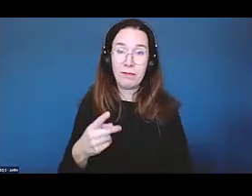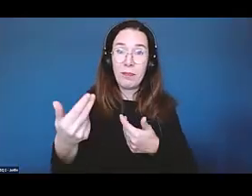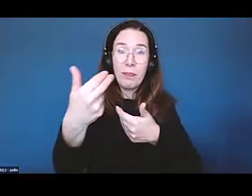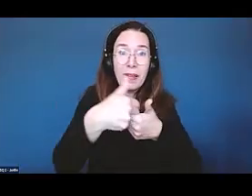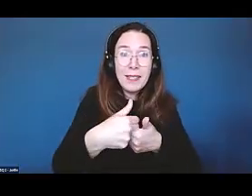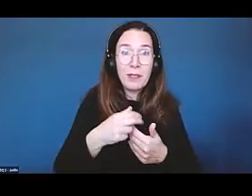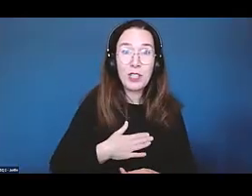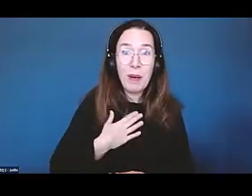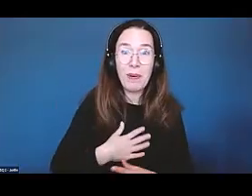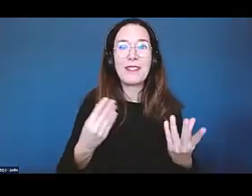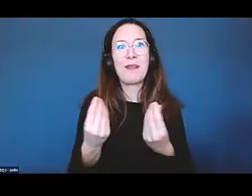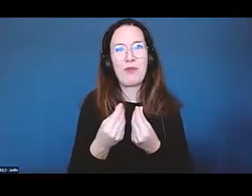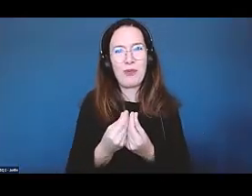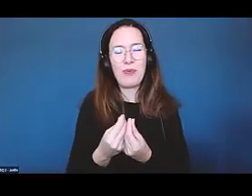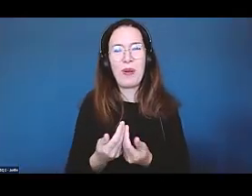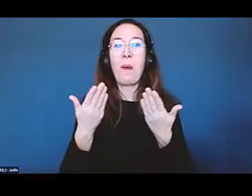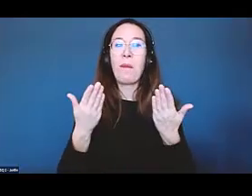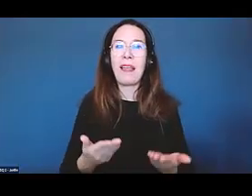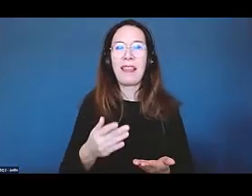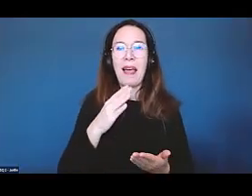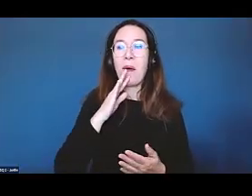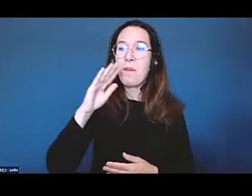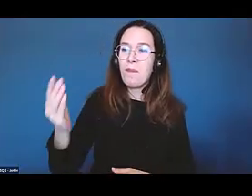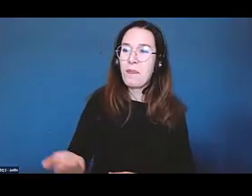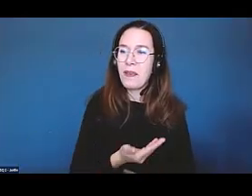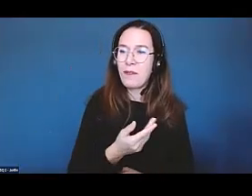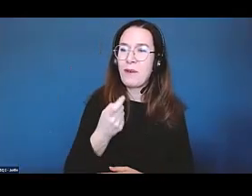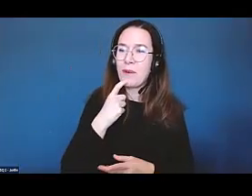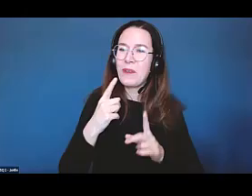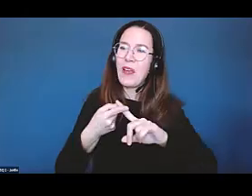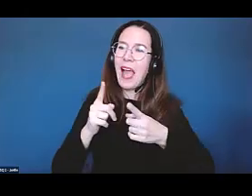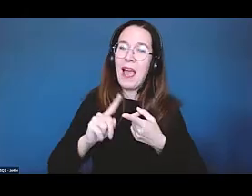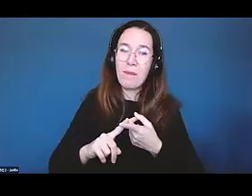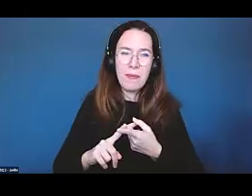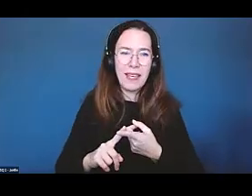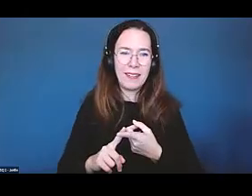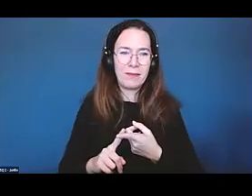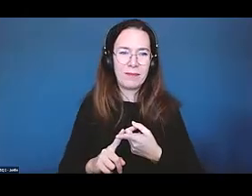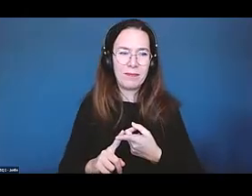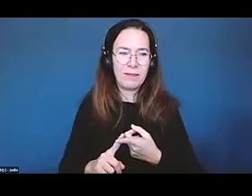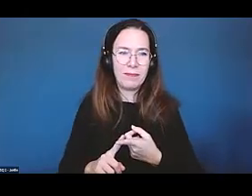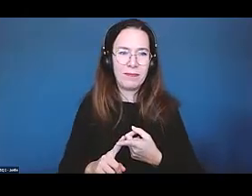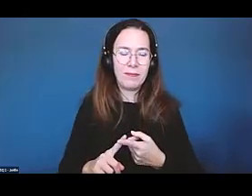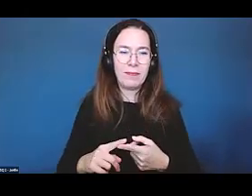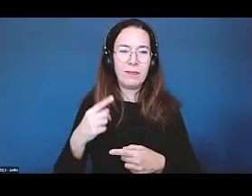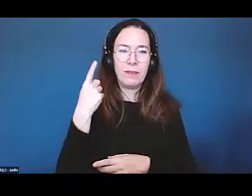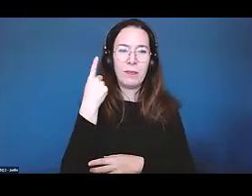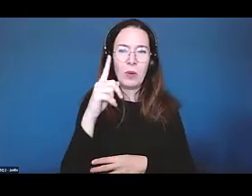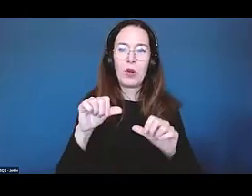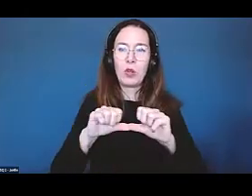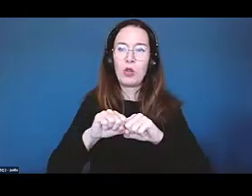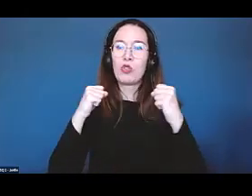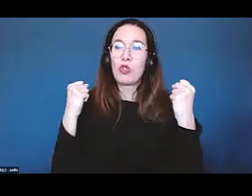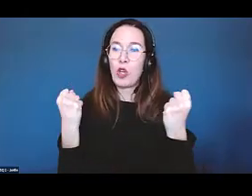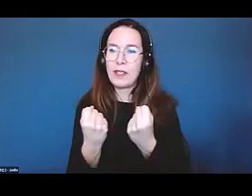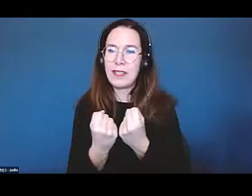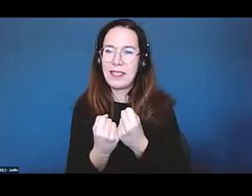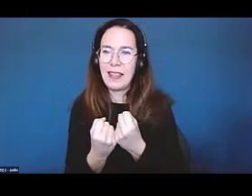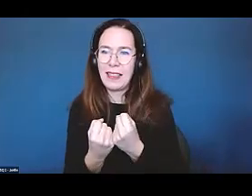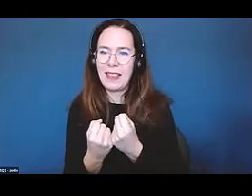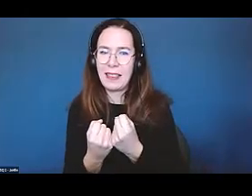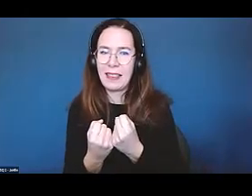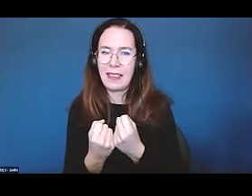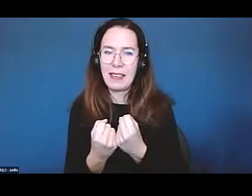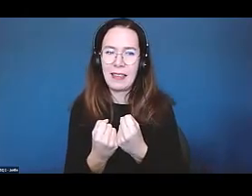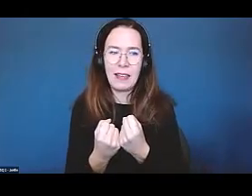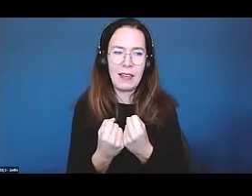J'apprécie votre participation aujourd'hui et maintenant je voudrais donner la bienvenue à nos amis de la